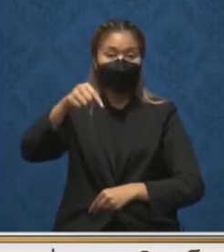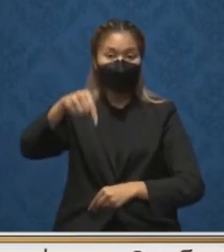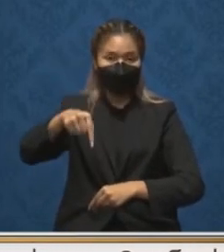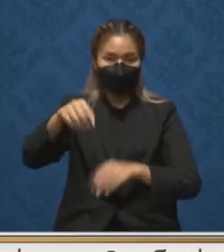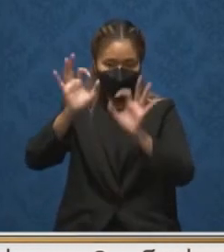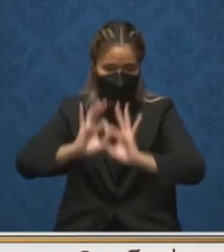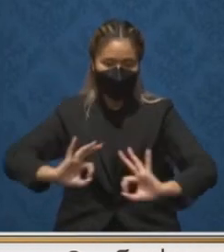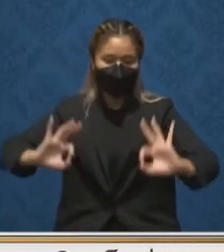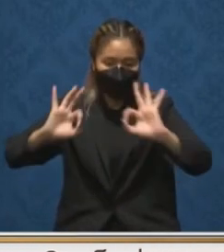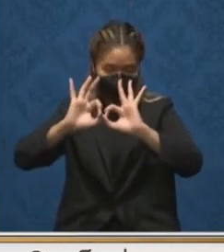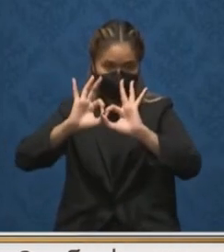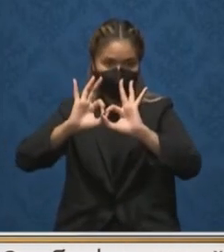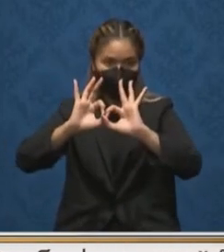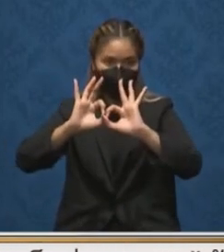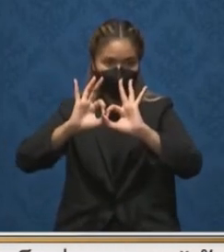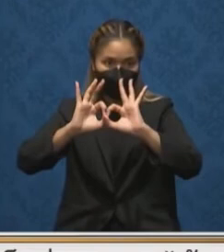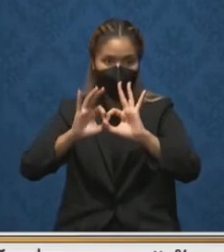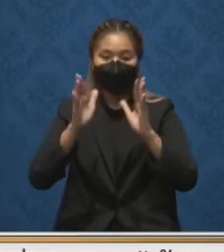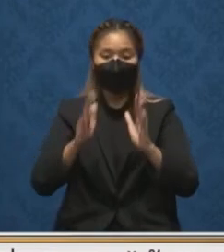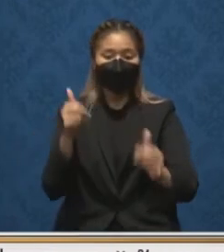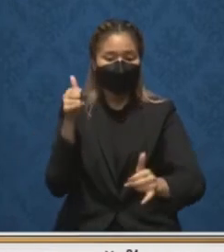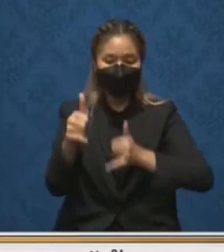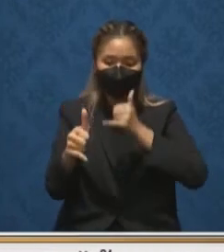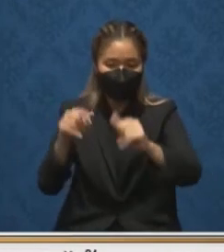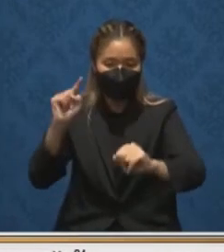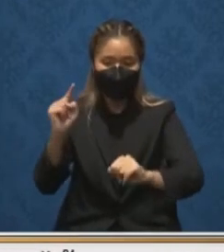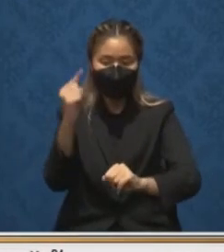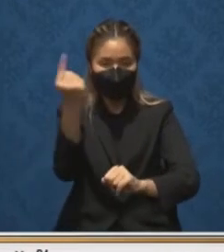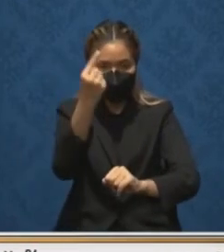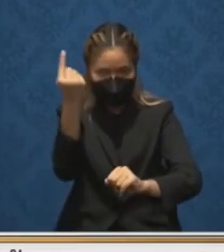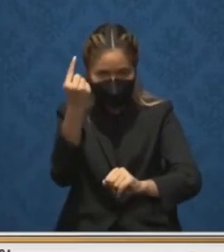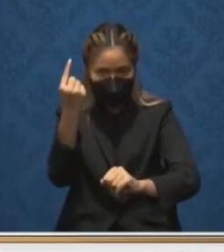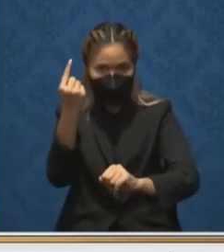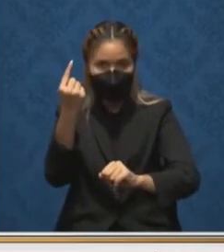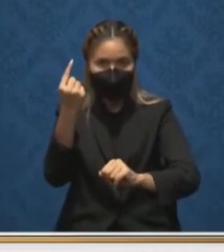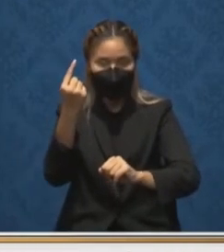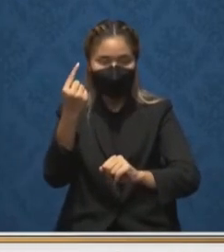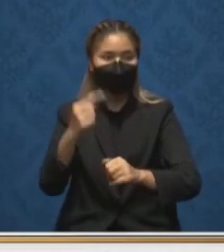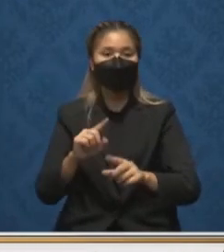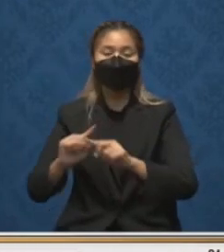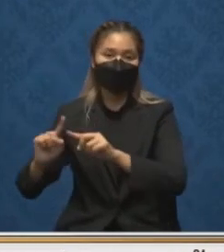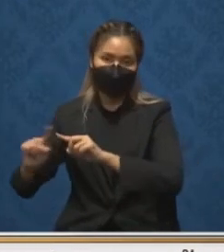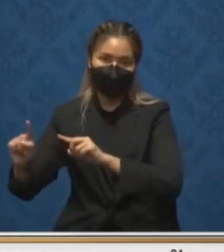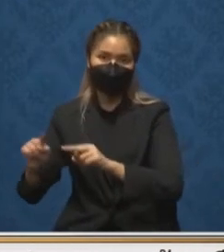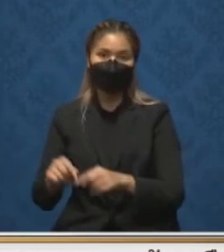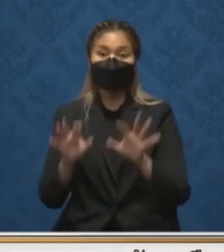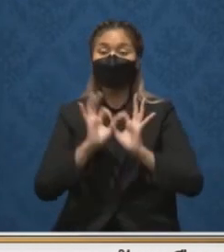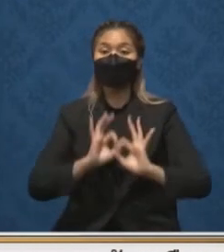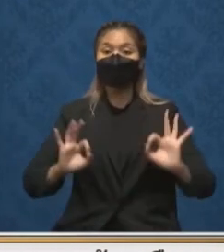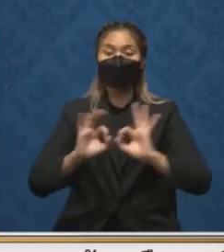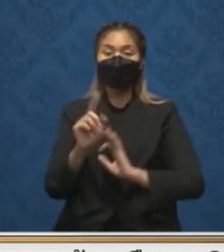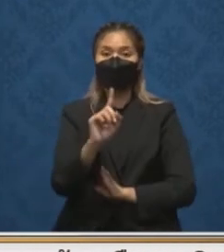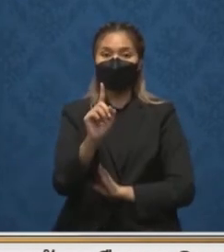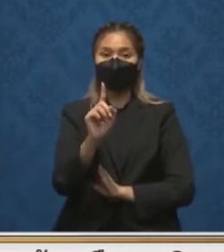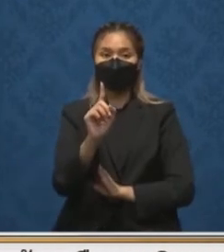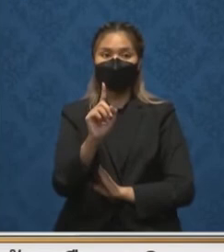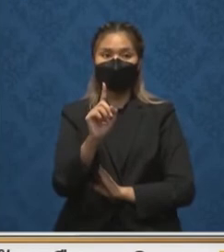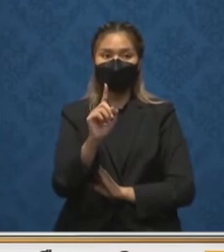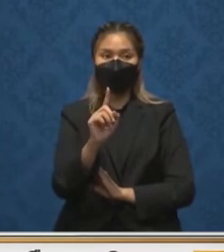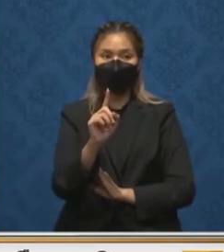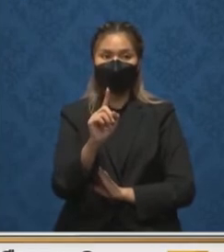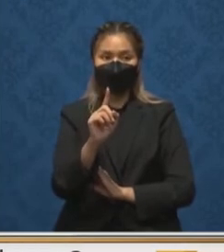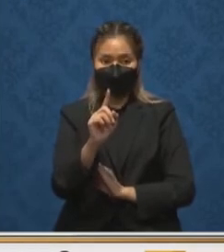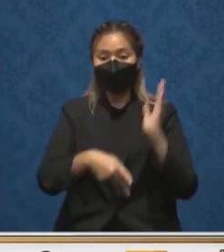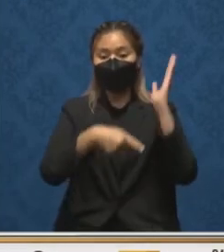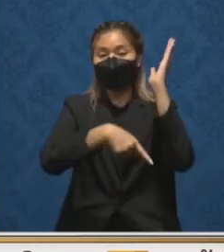ความสำคัญและจะเป็นเมืองที่คนเข้ามาท่องเที่ยวประการสำคัญอีกประการหนึ่งก็คือจะเป็นที่หวงแหนของบุค